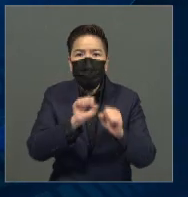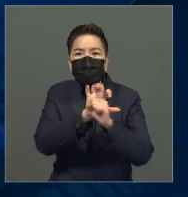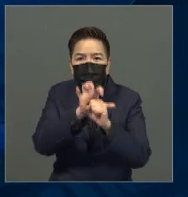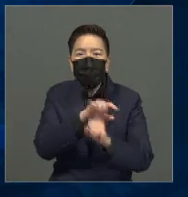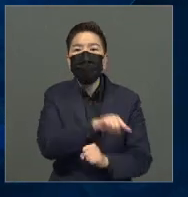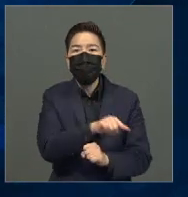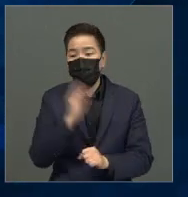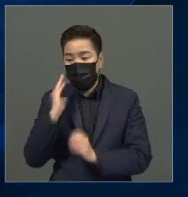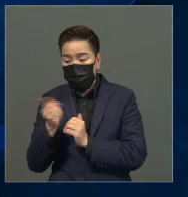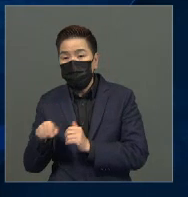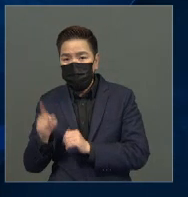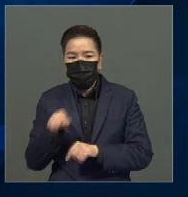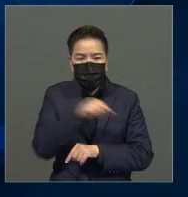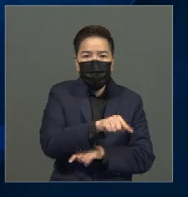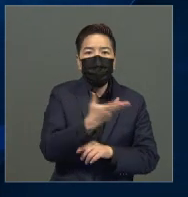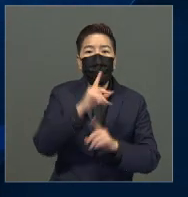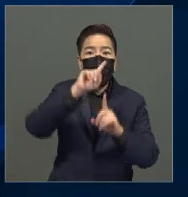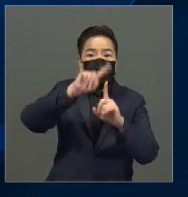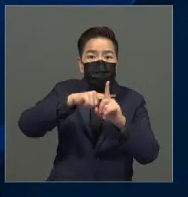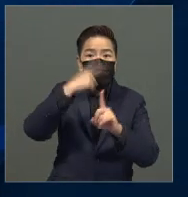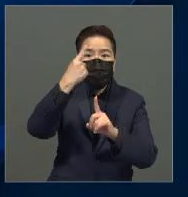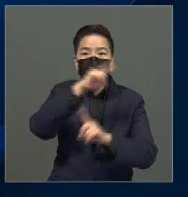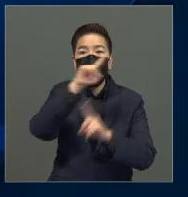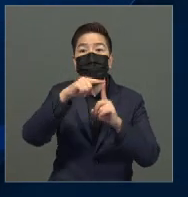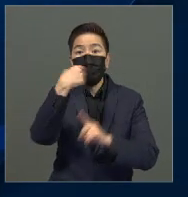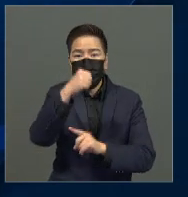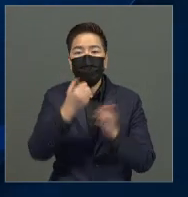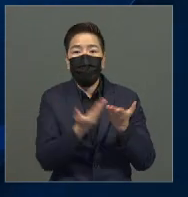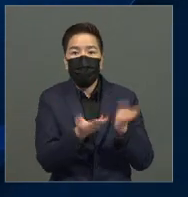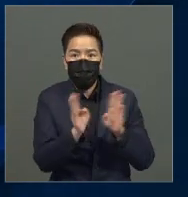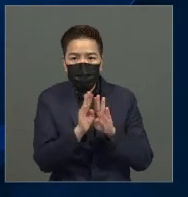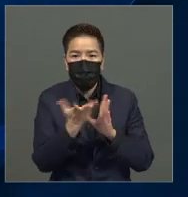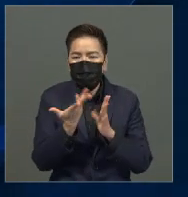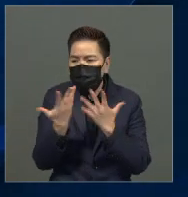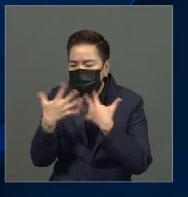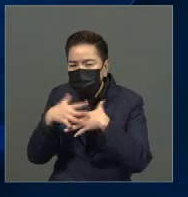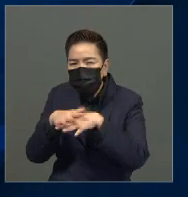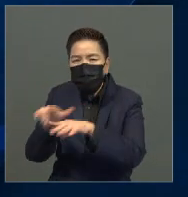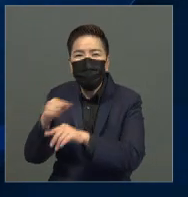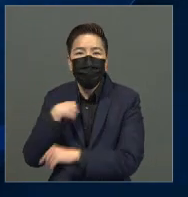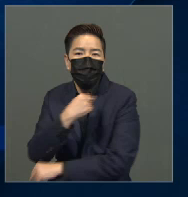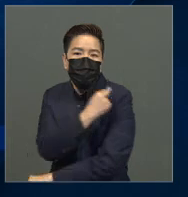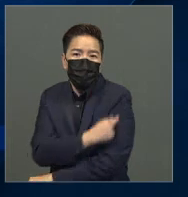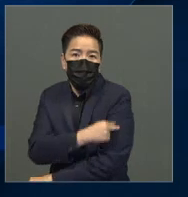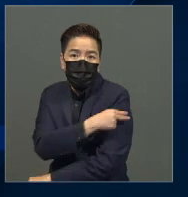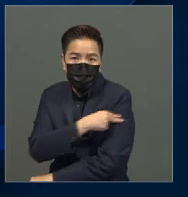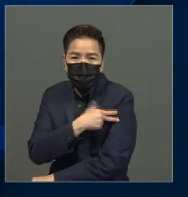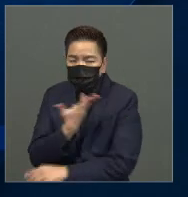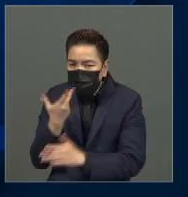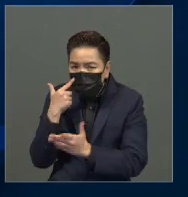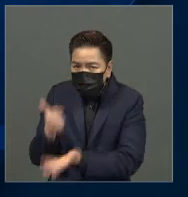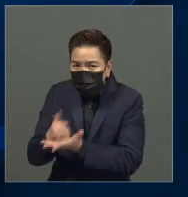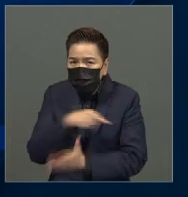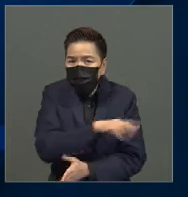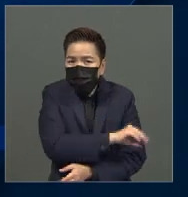ติดเชื้อโดยวันที่ 10มกราคมนะคะทางครอบครัวก็ได้มีการประสานกับโรงพยาบาลเสนอให้